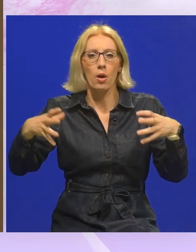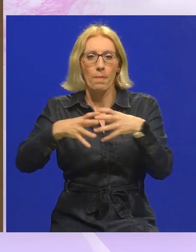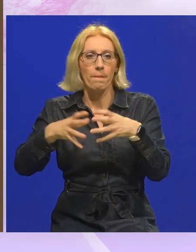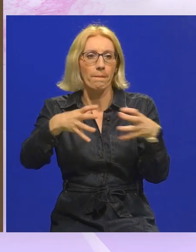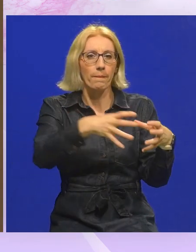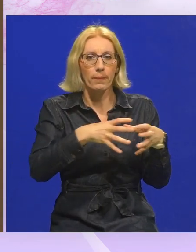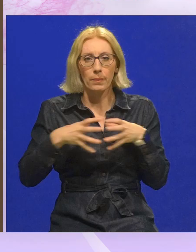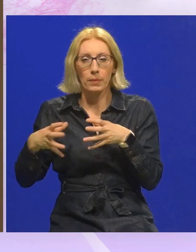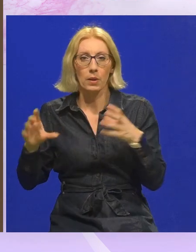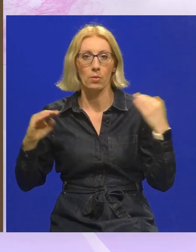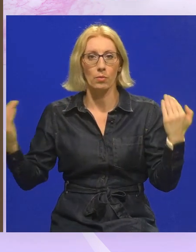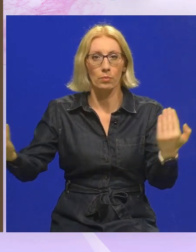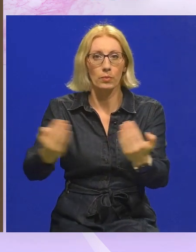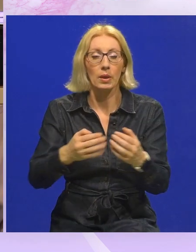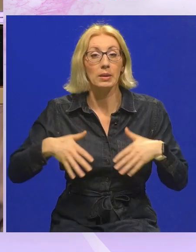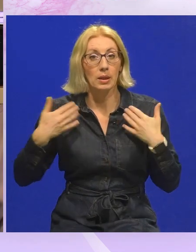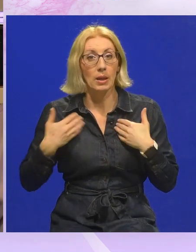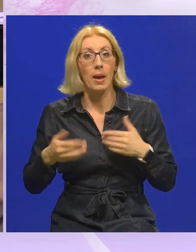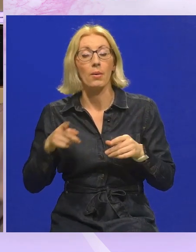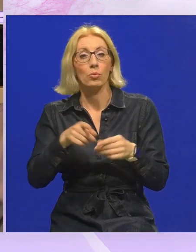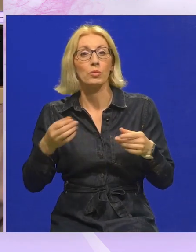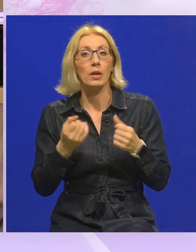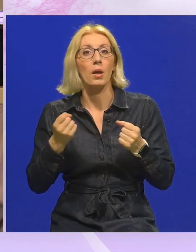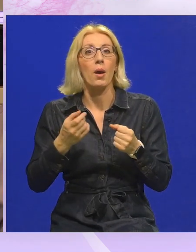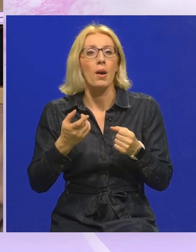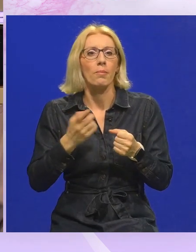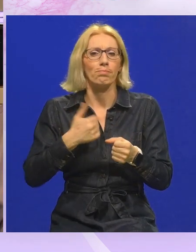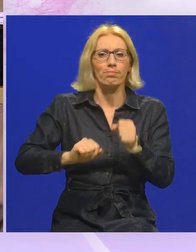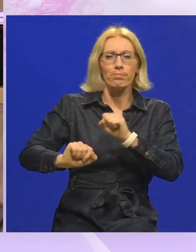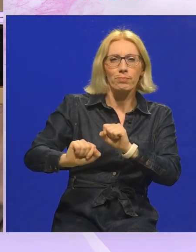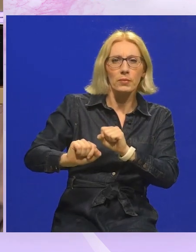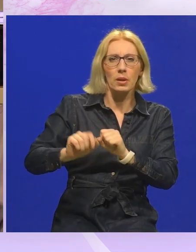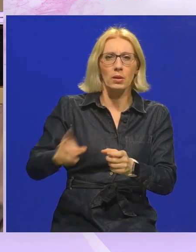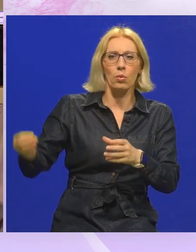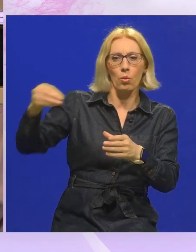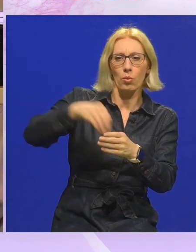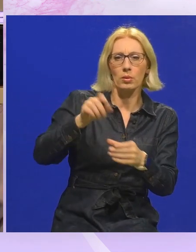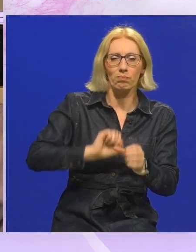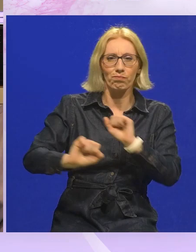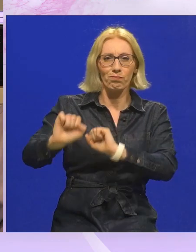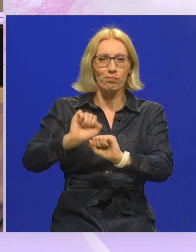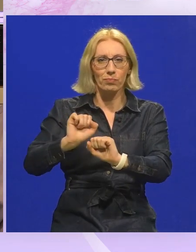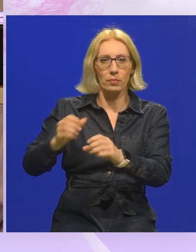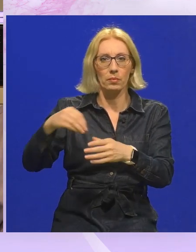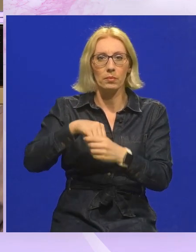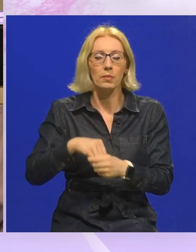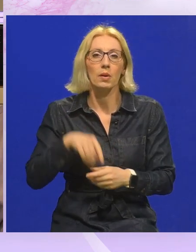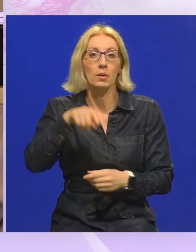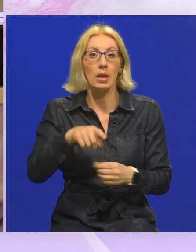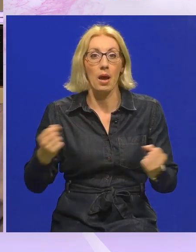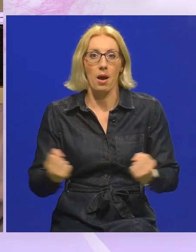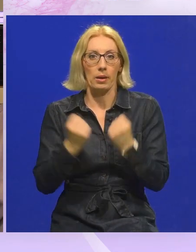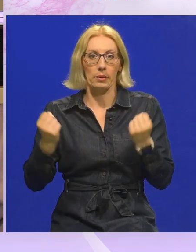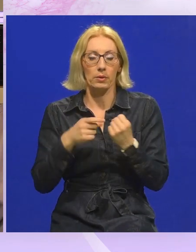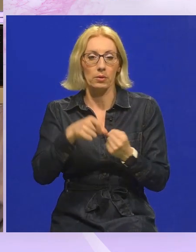koje djecu i mlade u stvari onemogućuju da se uključuju u aktivnosti,